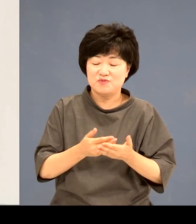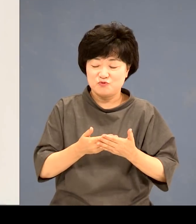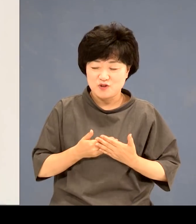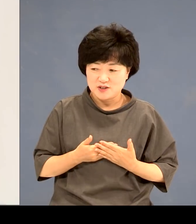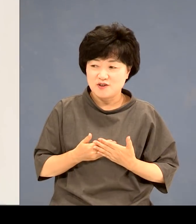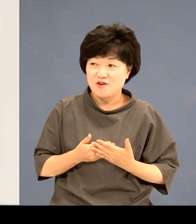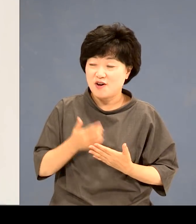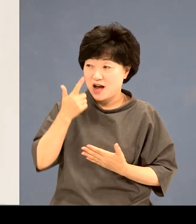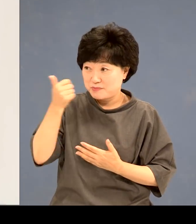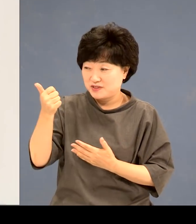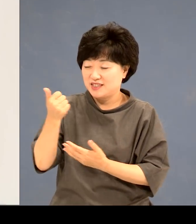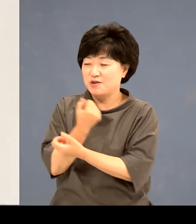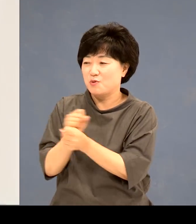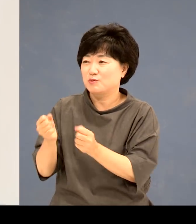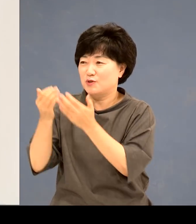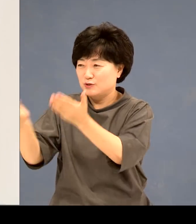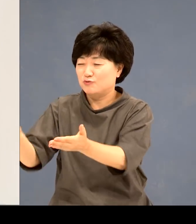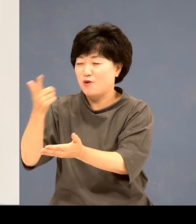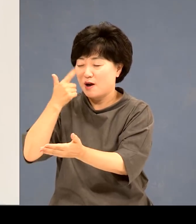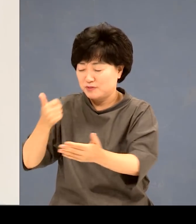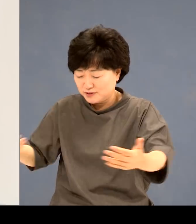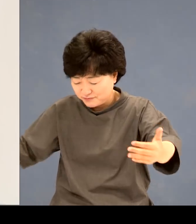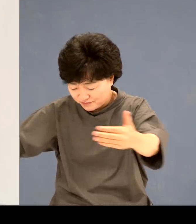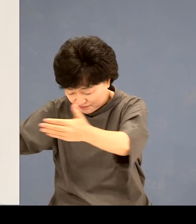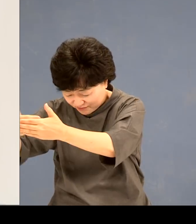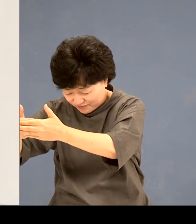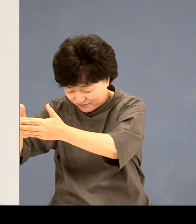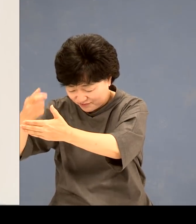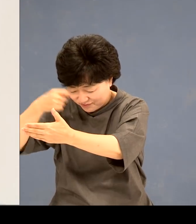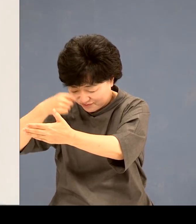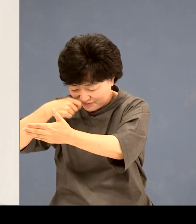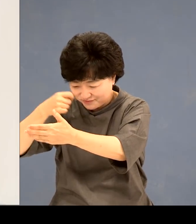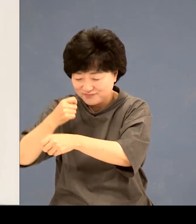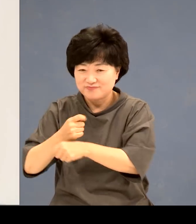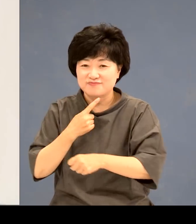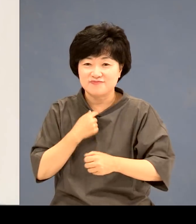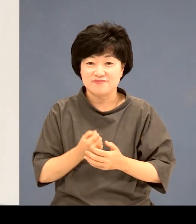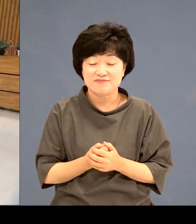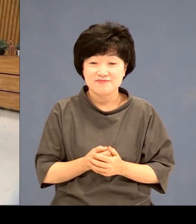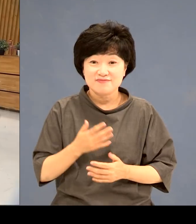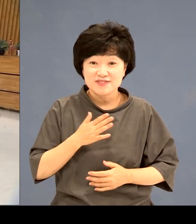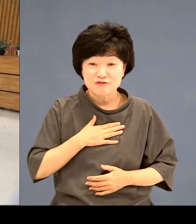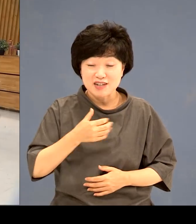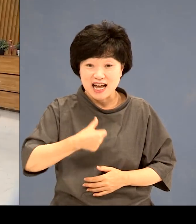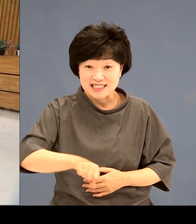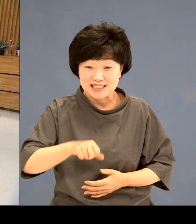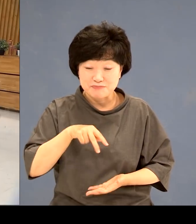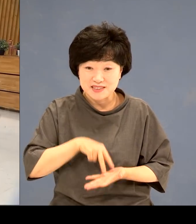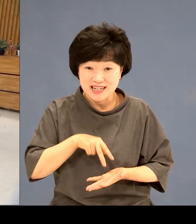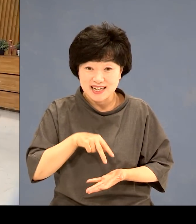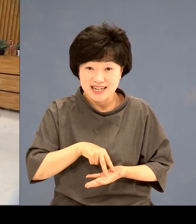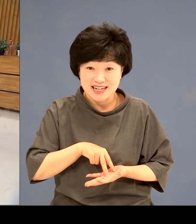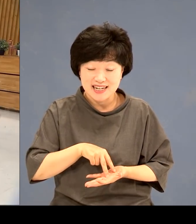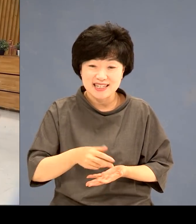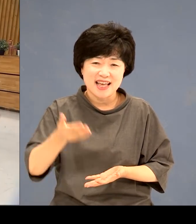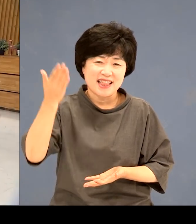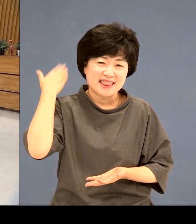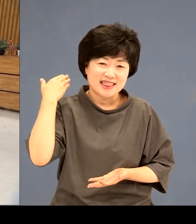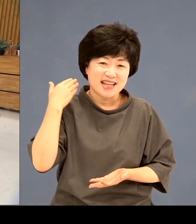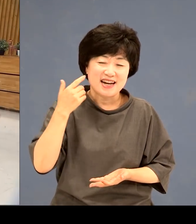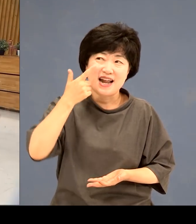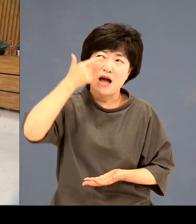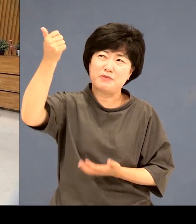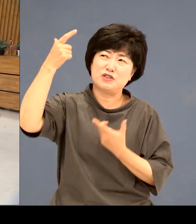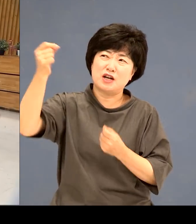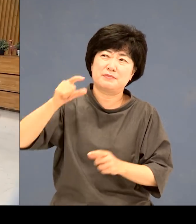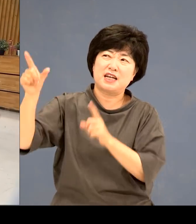주셔서 나중에는 아버지를 용서하고 또 안아드리고 같이 울고 이렇게 했었죠. 우리 아들들은 정수 씨도 마찬가지지만 그 어렸을 때